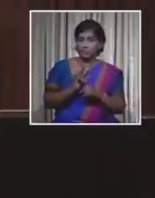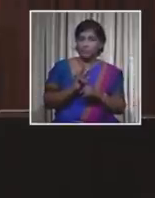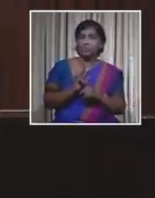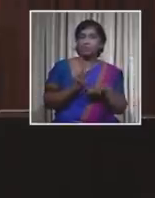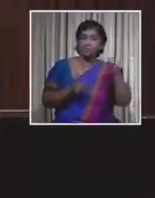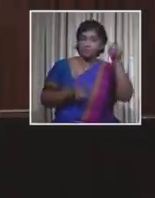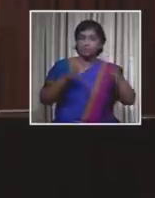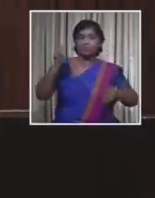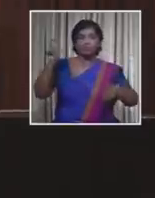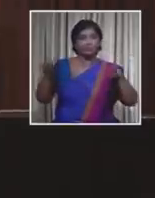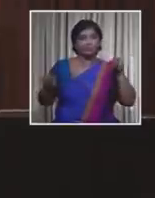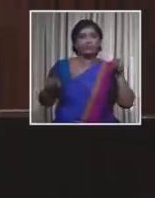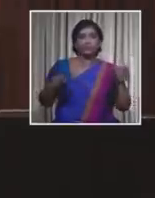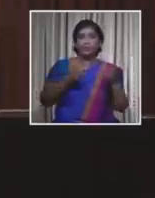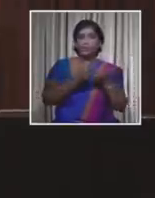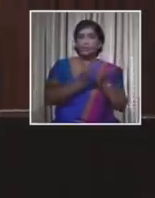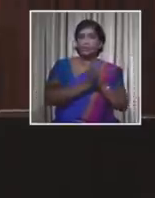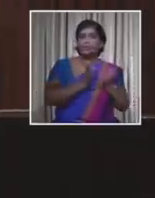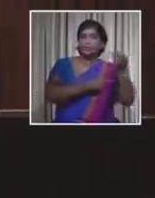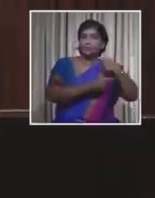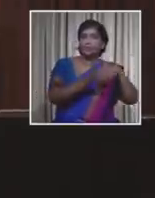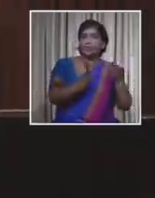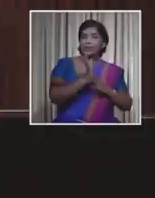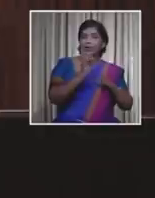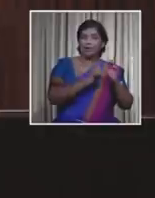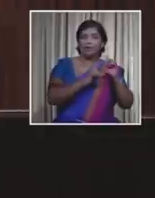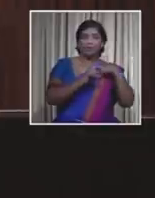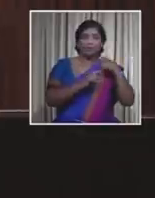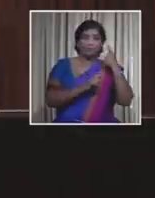සංවිධායකවරයන් විසින් තම පාර්ශ්වයේ මන්ත්‍රීවරයන් දැනුවත්